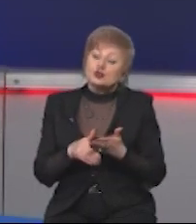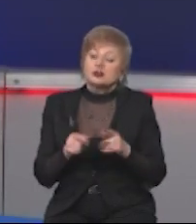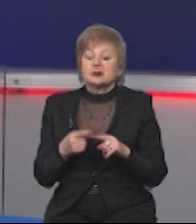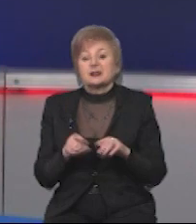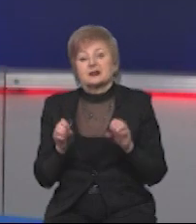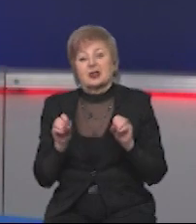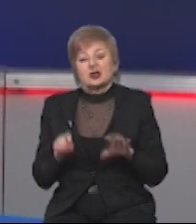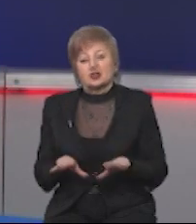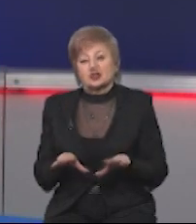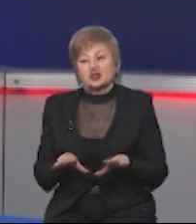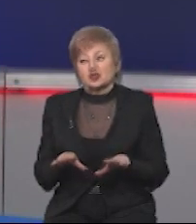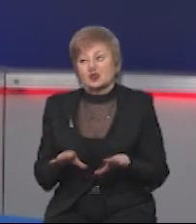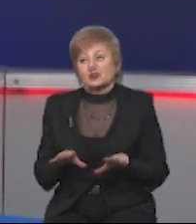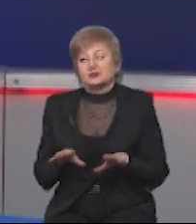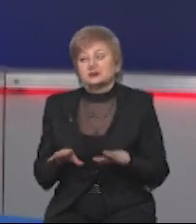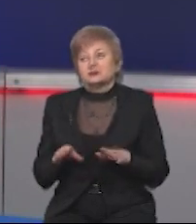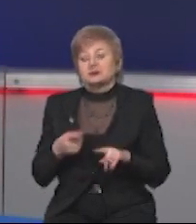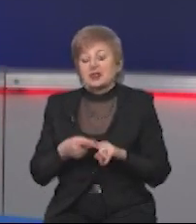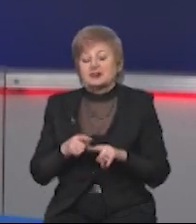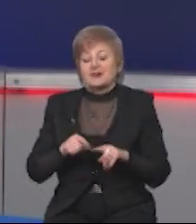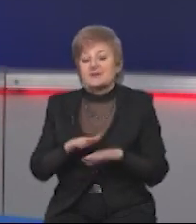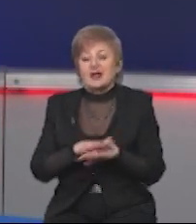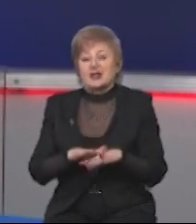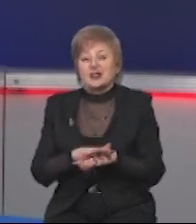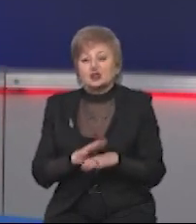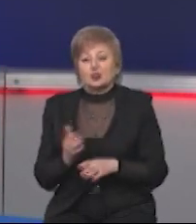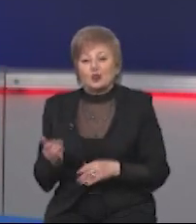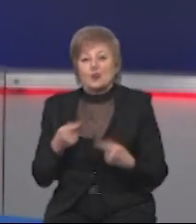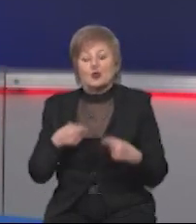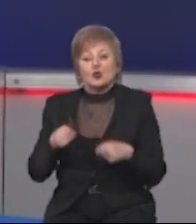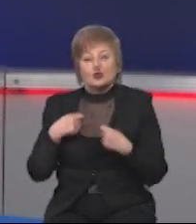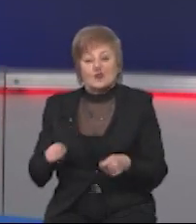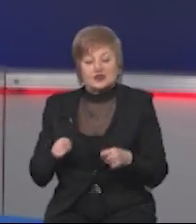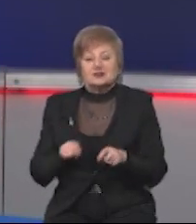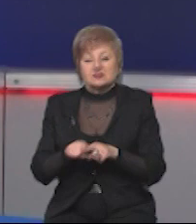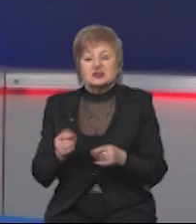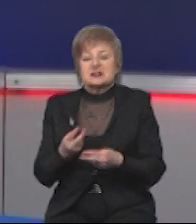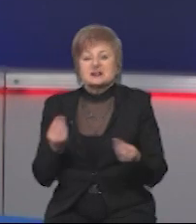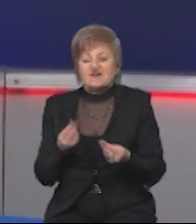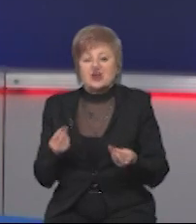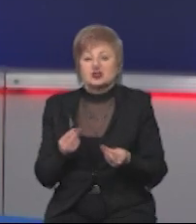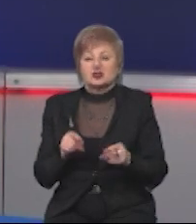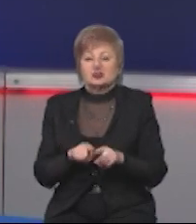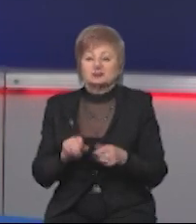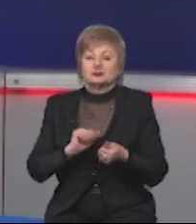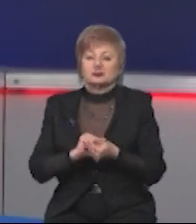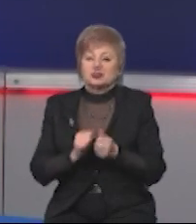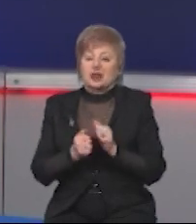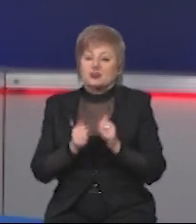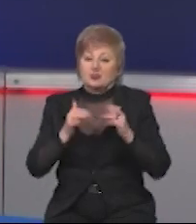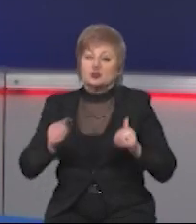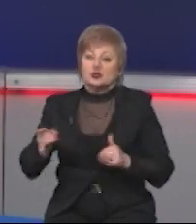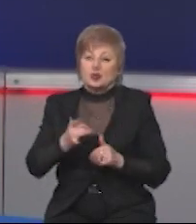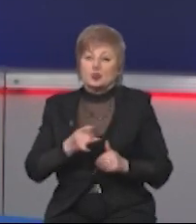вирішити відкриття міського ринку ситуацію з реалізацією продукції овочевої у Кам'янсько-Дніпровському районі?